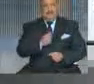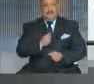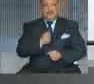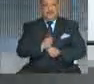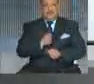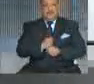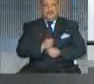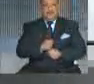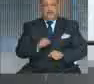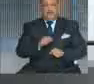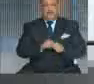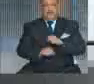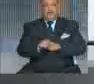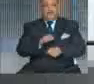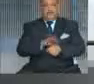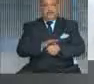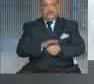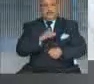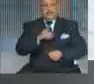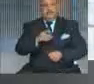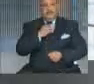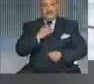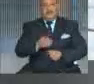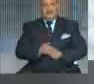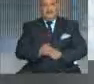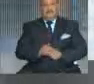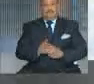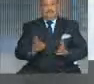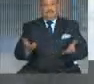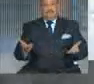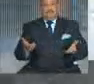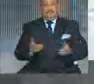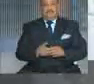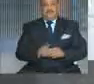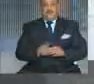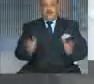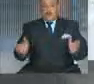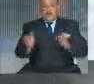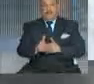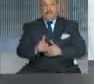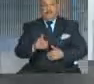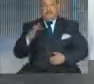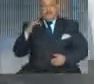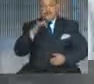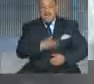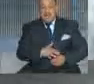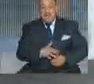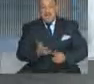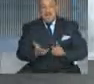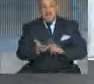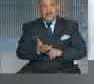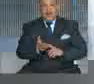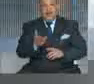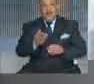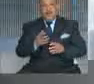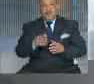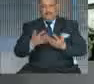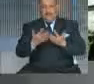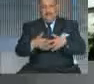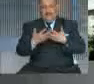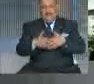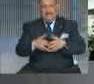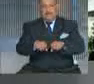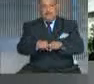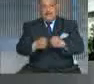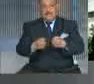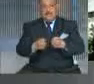نتاع بوبيل تقعد بالجمعة تجري على ساشي نتاع بوبيل، اليوم جابوهم لنا، اليوم خرجونا الملح في الجدد، اليوم يسيقوا في الدنيا ويدهنوا ويبيضوا.